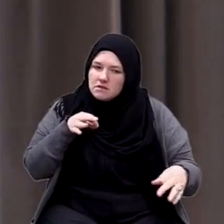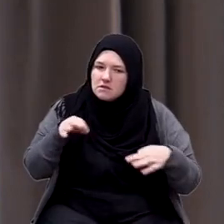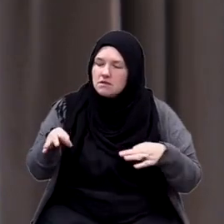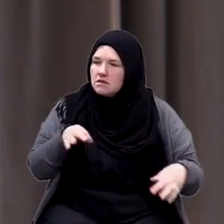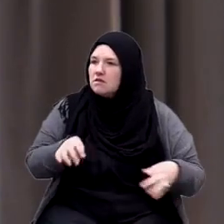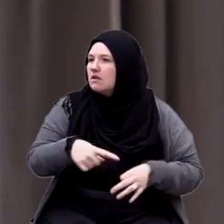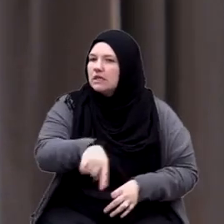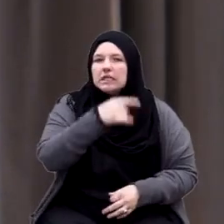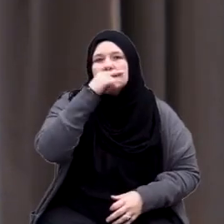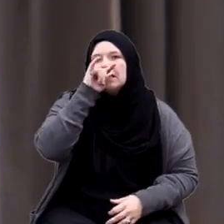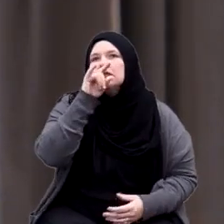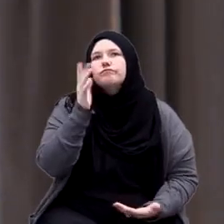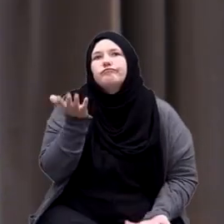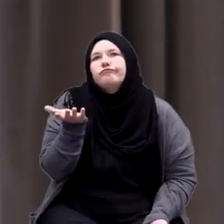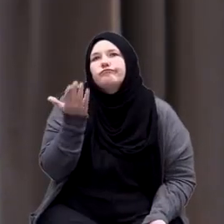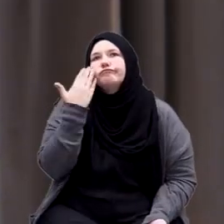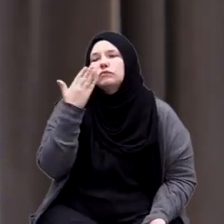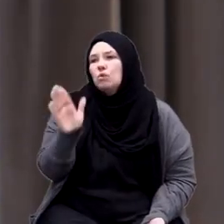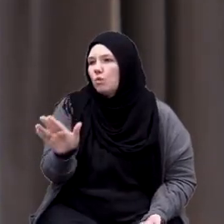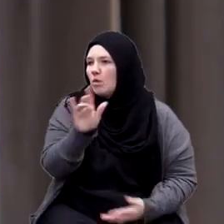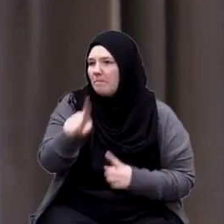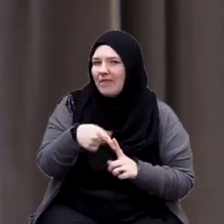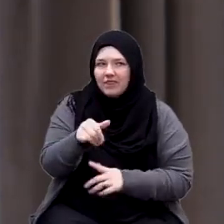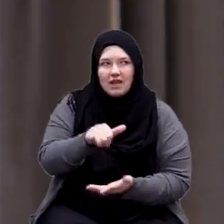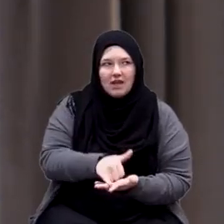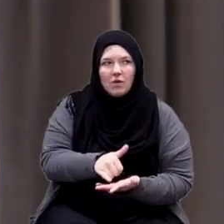من بعد قوة ضعفا وشيبة